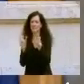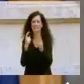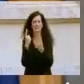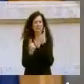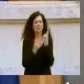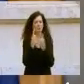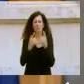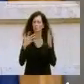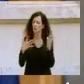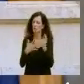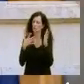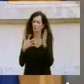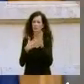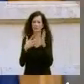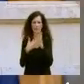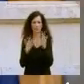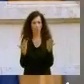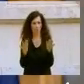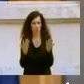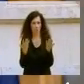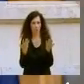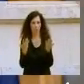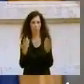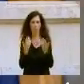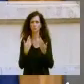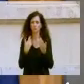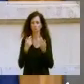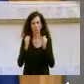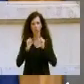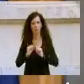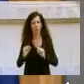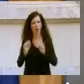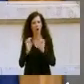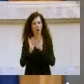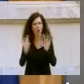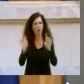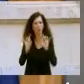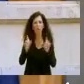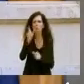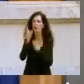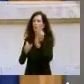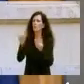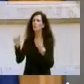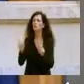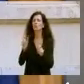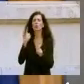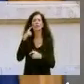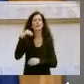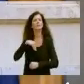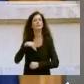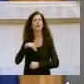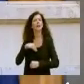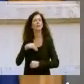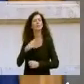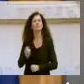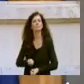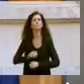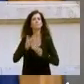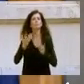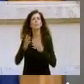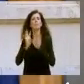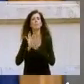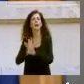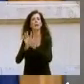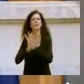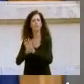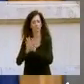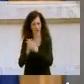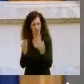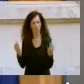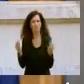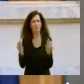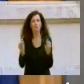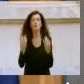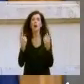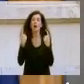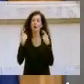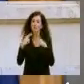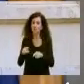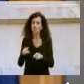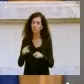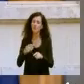così dura ci mancherebbe che non ci sia gente che voglia manifestare e da questo punto di vista però che lo si faccia